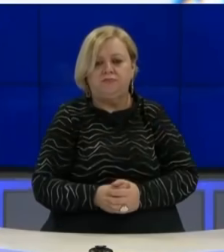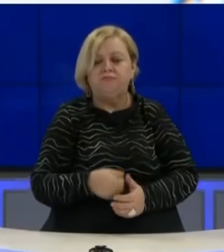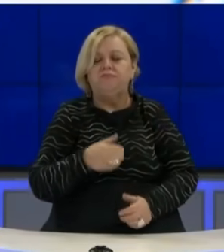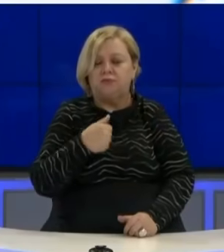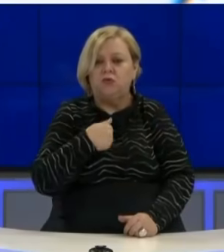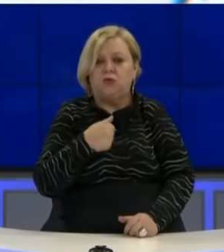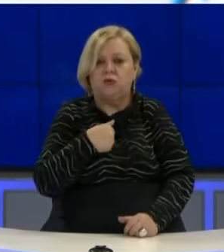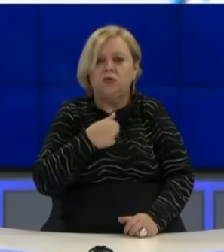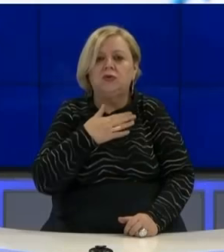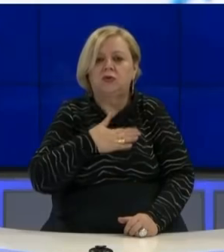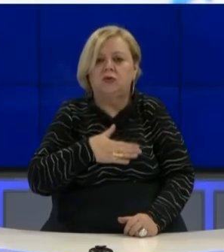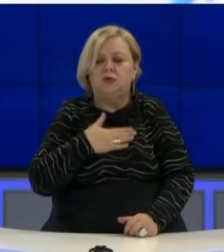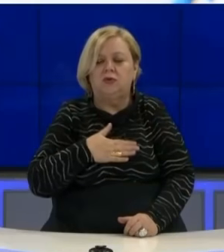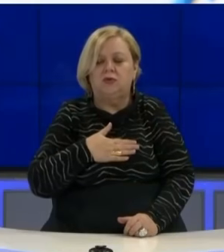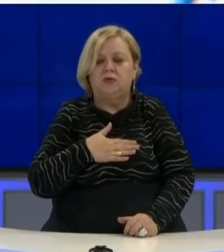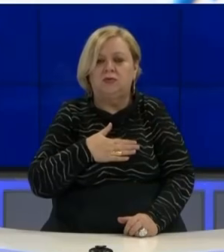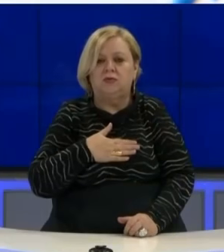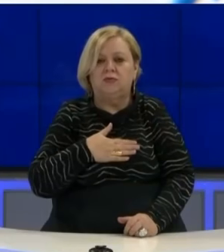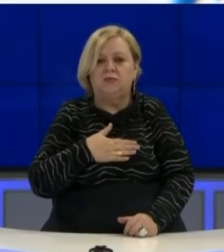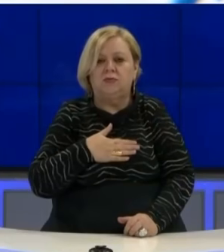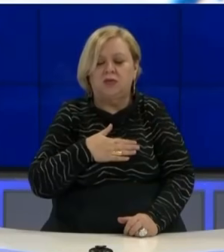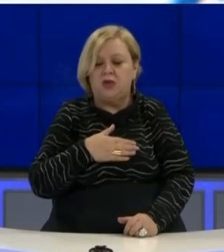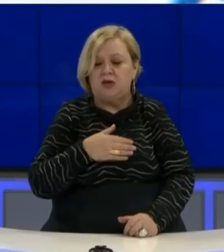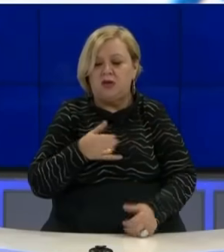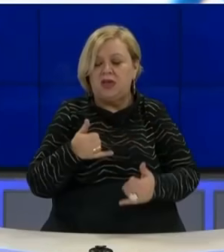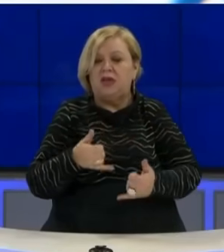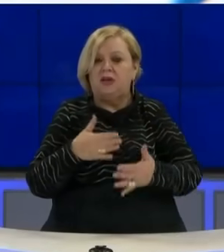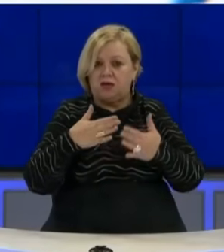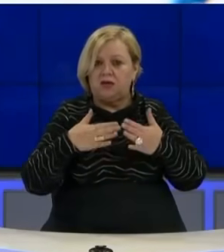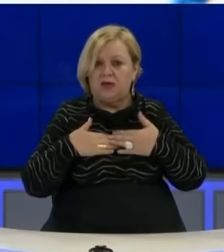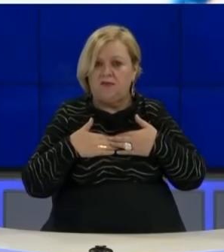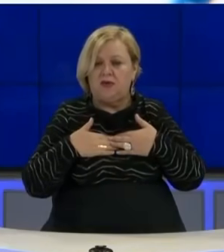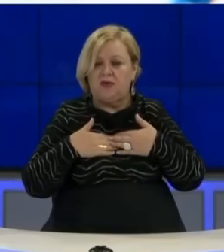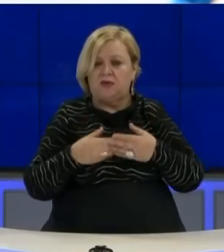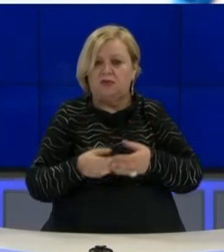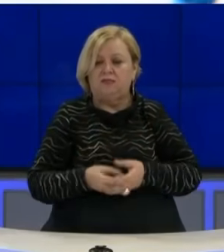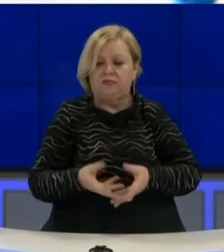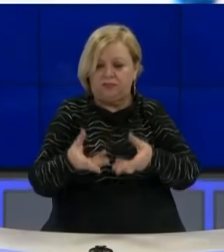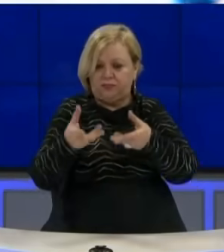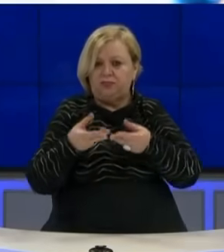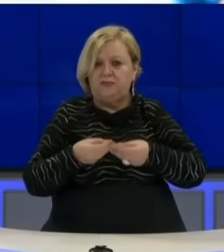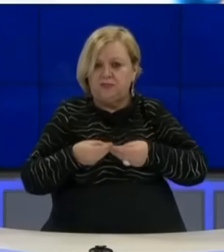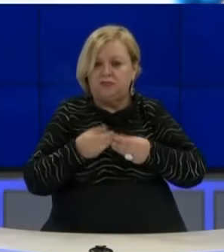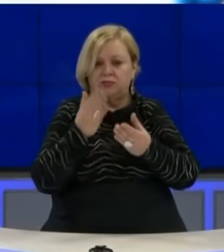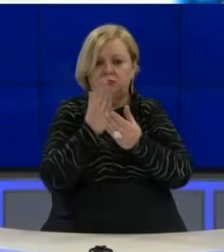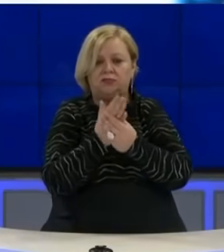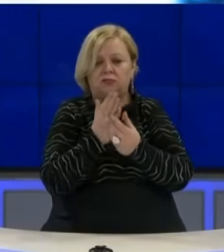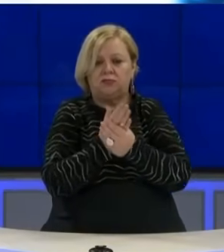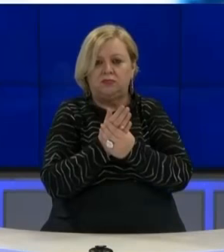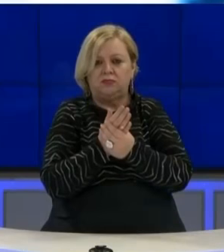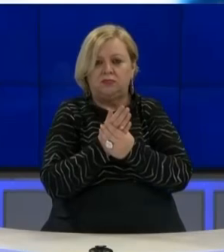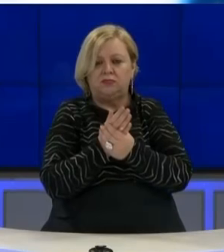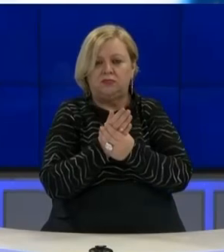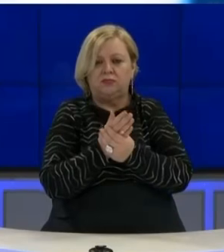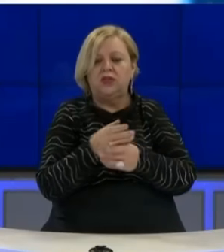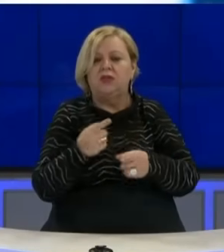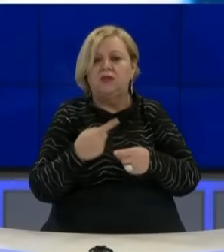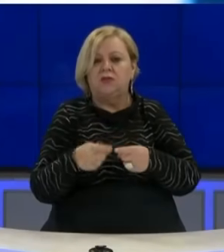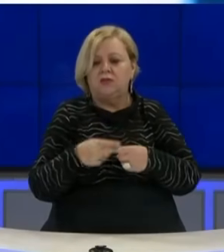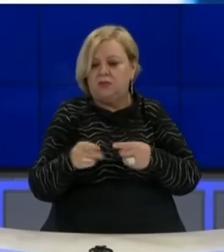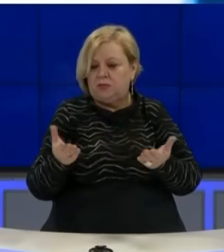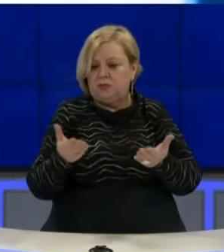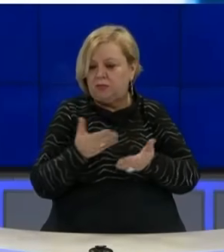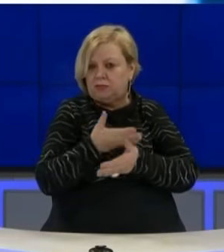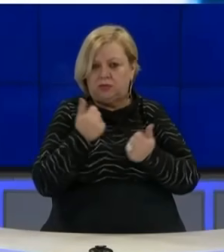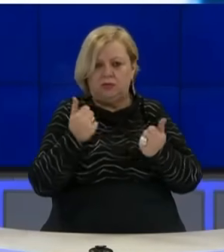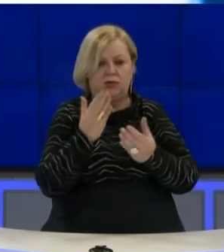dashtë që neve së pari të nasilin të gjitha dokumentet, sepse na këtu nuk kemi